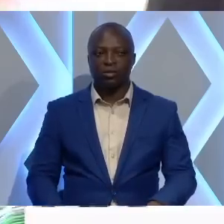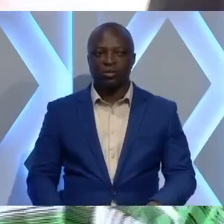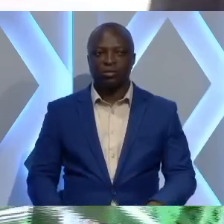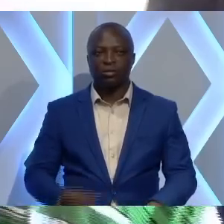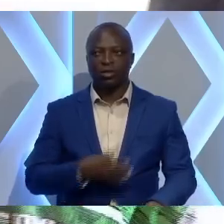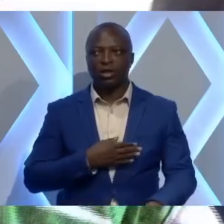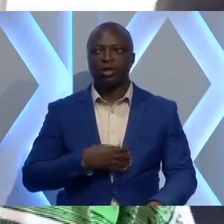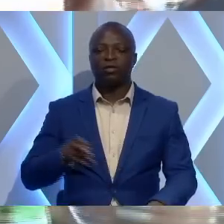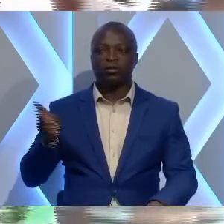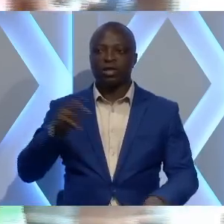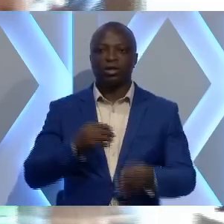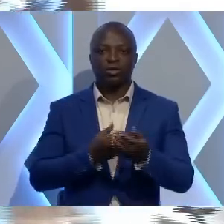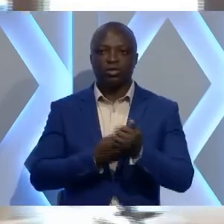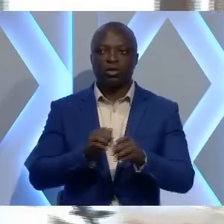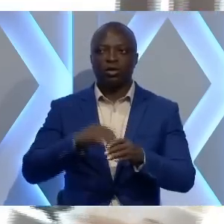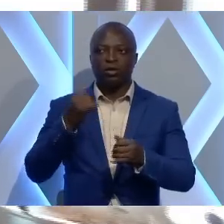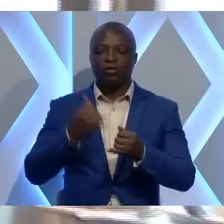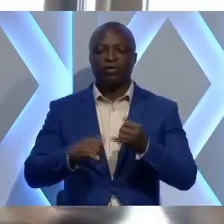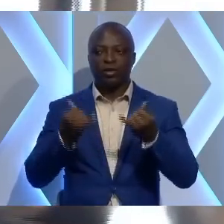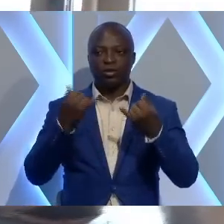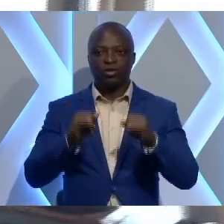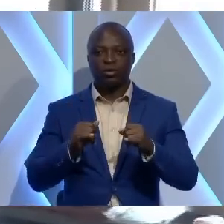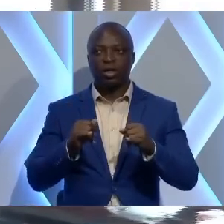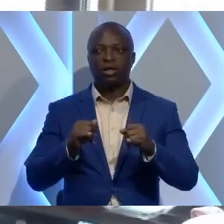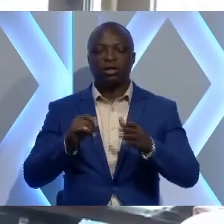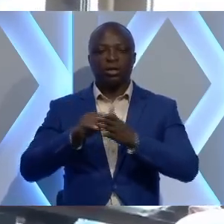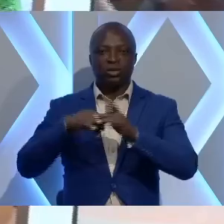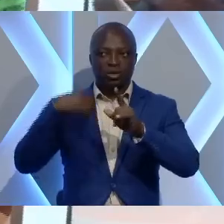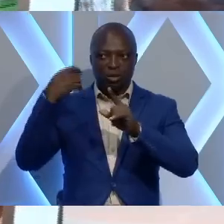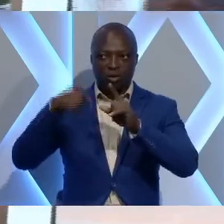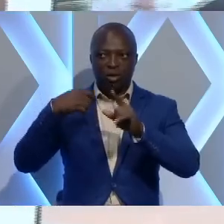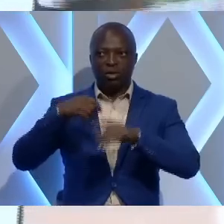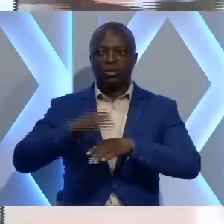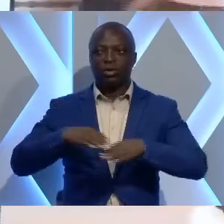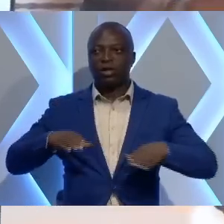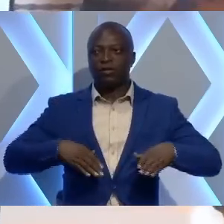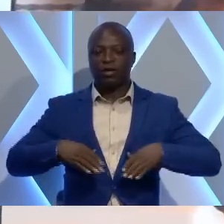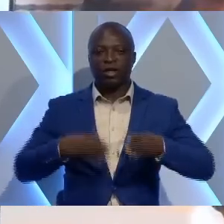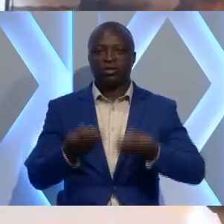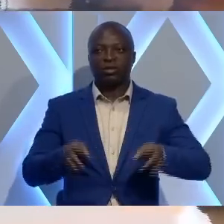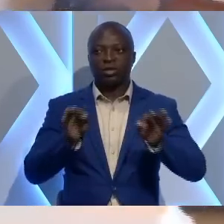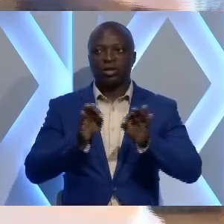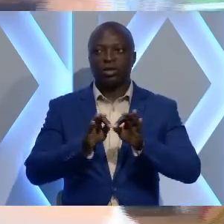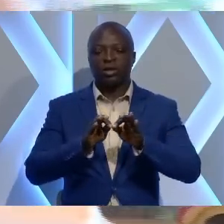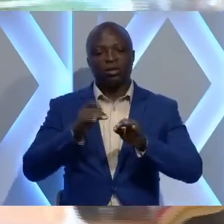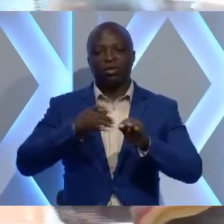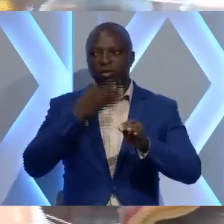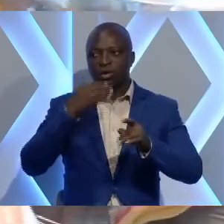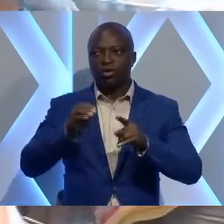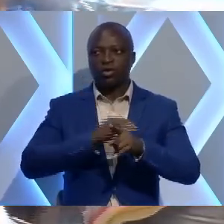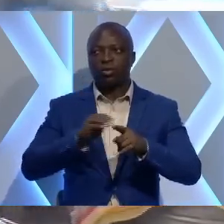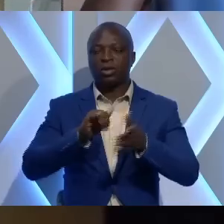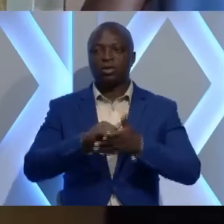Et puis vous suivrez en fin d'édition un reportage sur les vacances utiles. Comment s'occuper pendant